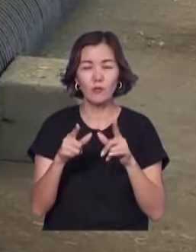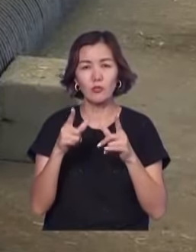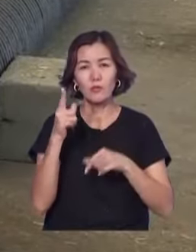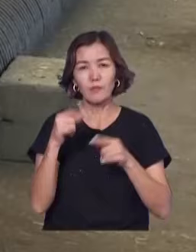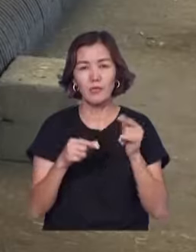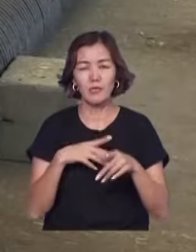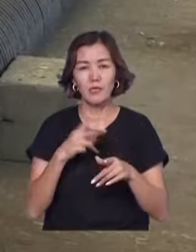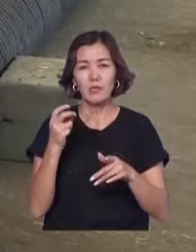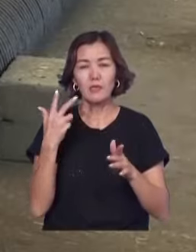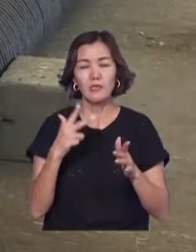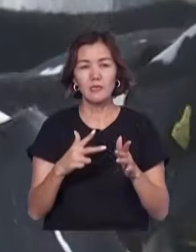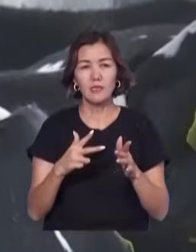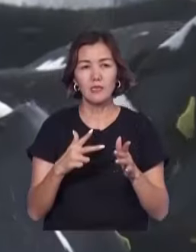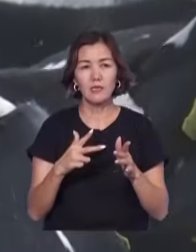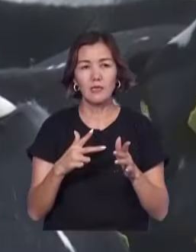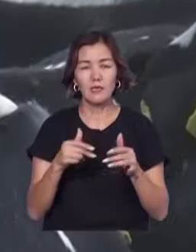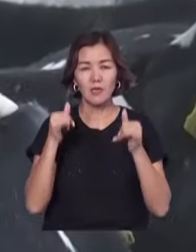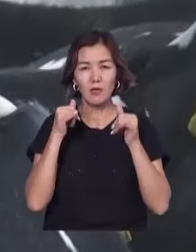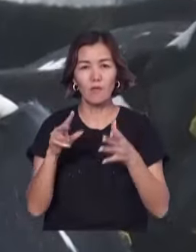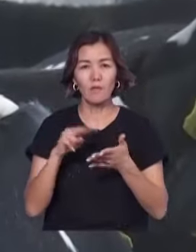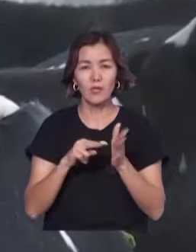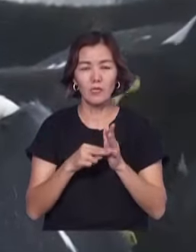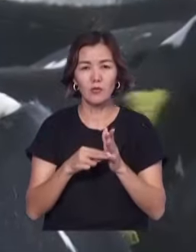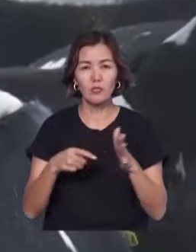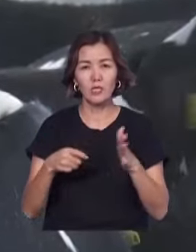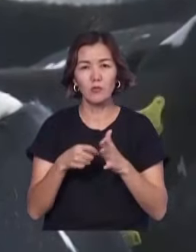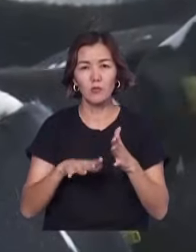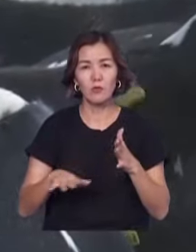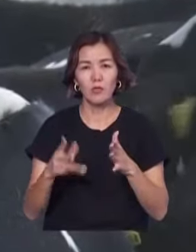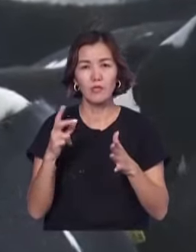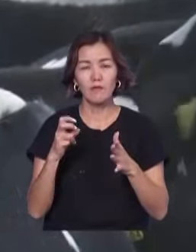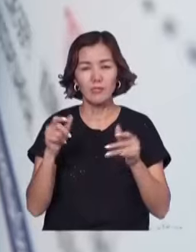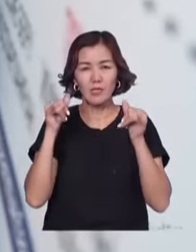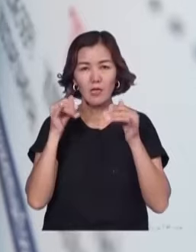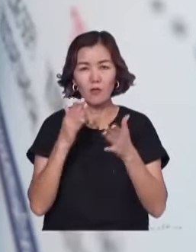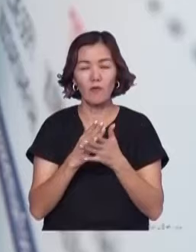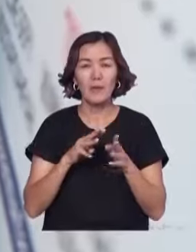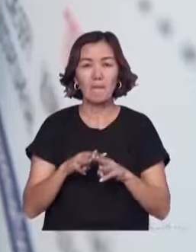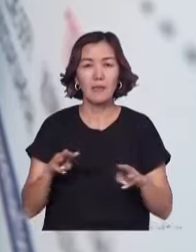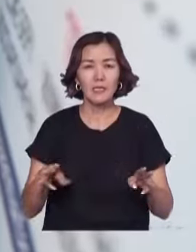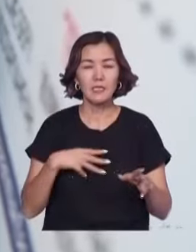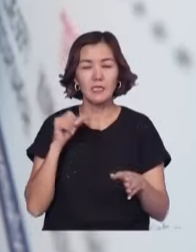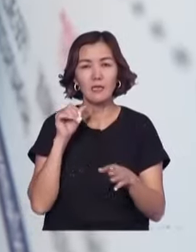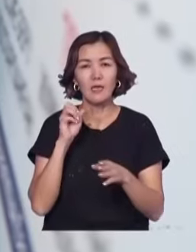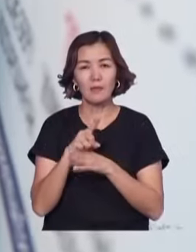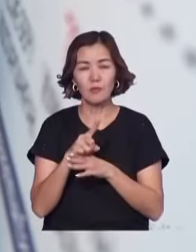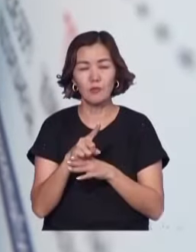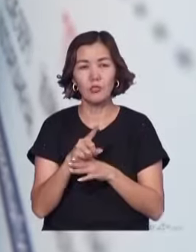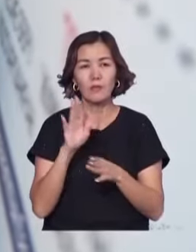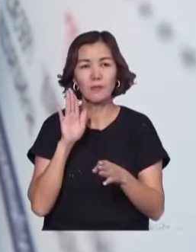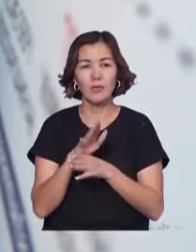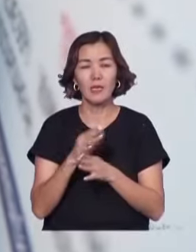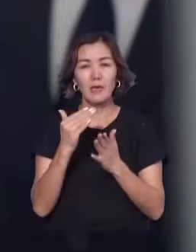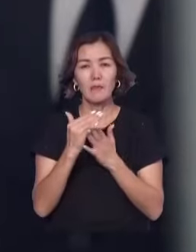на 1200 голов и запланирован ввод еще одной откормочной площадки на 200 голов. Премьер-министр страны поручил обеспечить реализацию